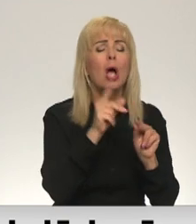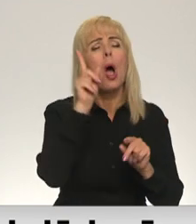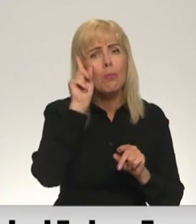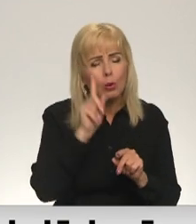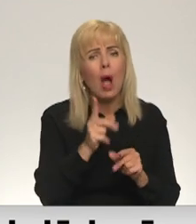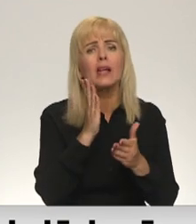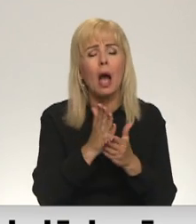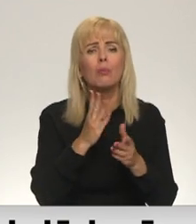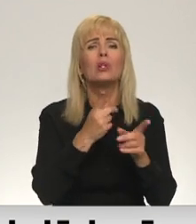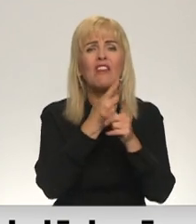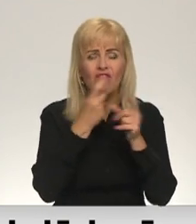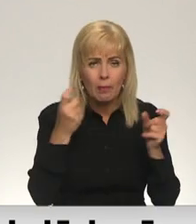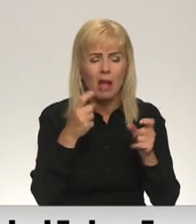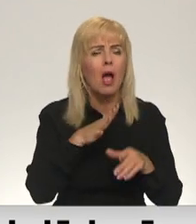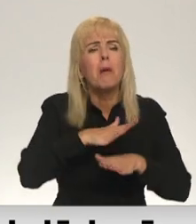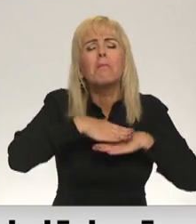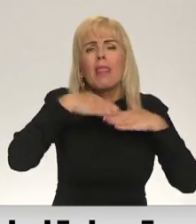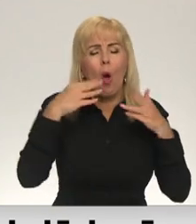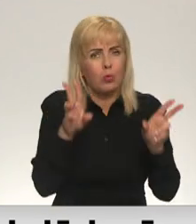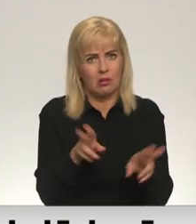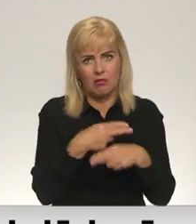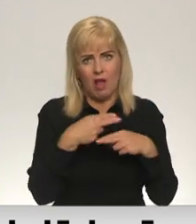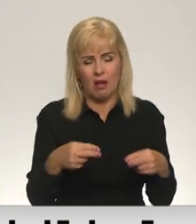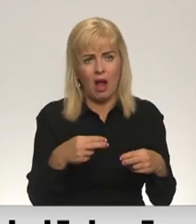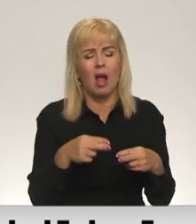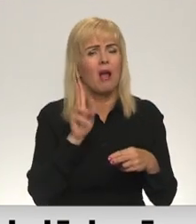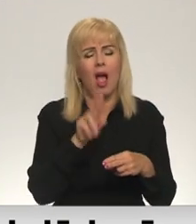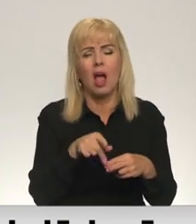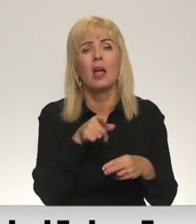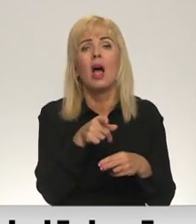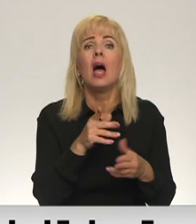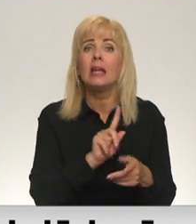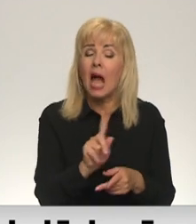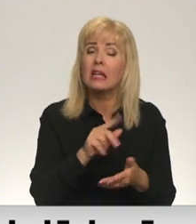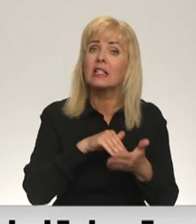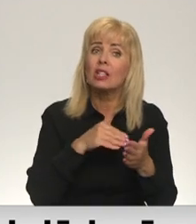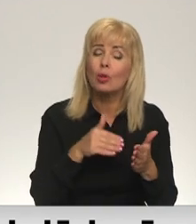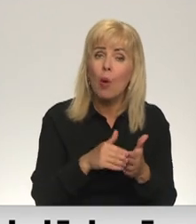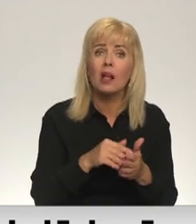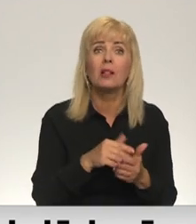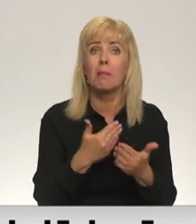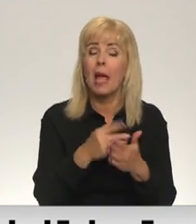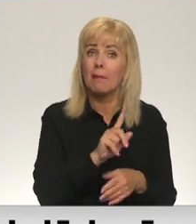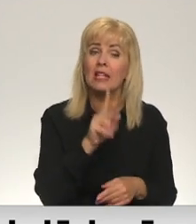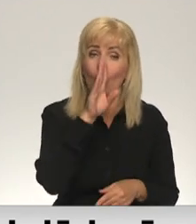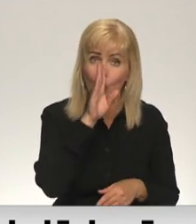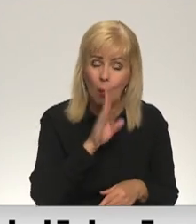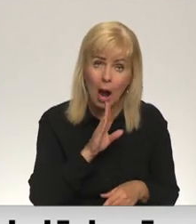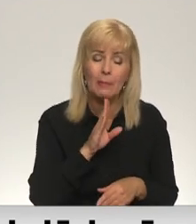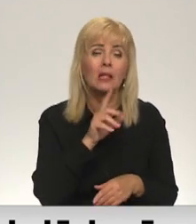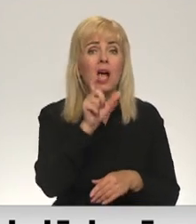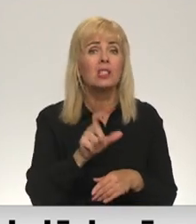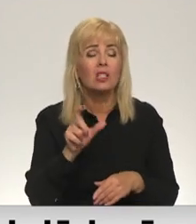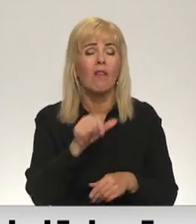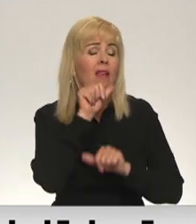nedrīkst pārsātināties. Tas būtu ieteikumi, lai to nenovērstu, bet ja tā situācija ir tik nopietna, ka tiešām jau cilvēks jau